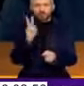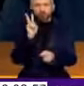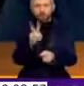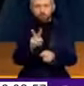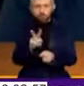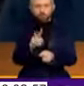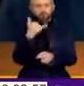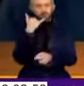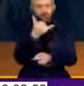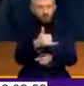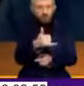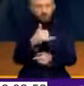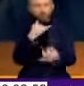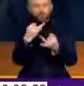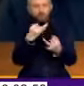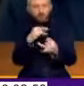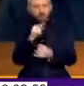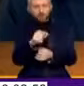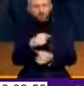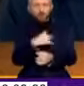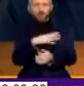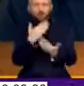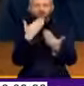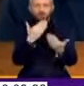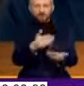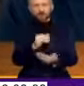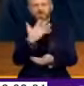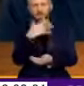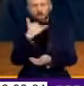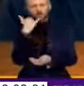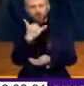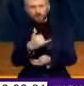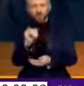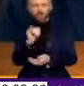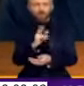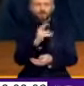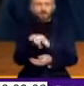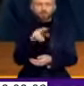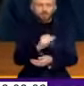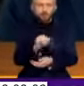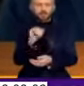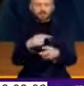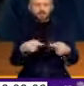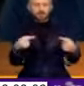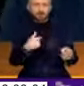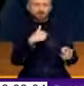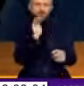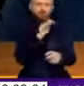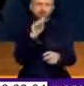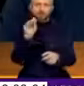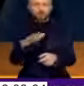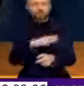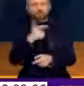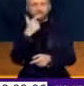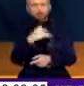парк перезвоните і побалакайте самі, я звертався і на гарячу лінію, і в КМДА, і так далі, і тому подібне.